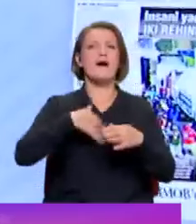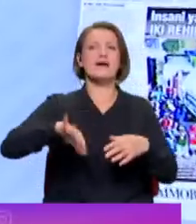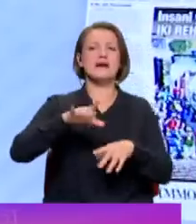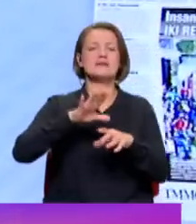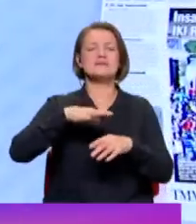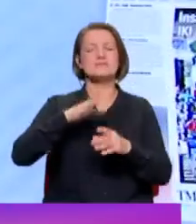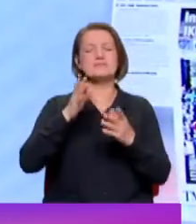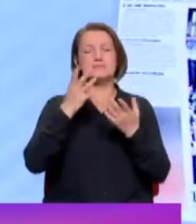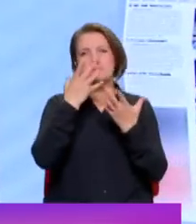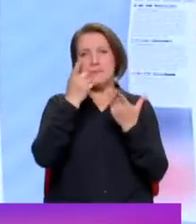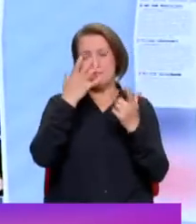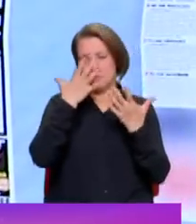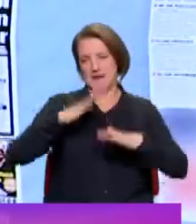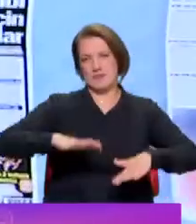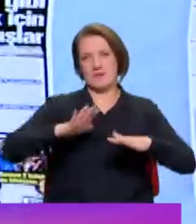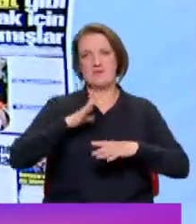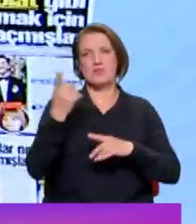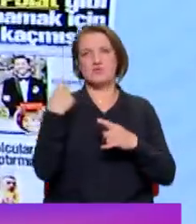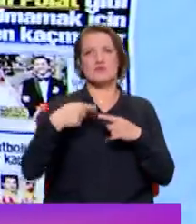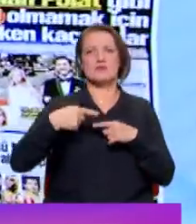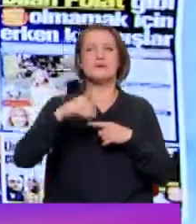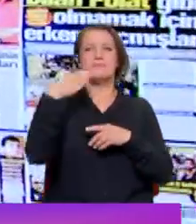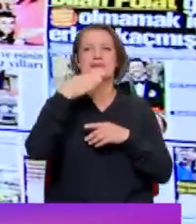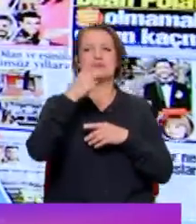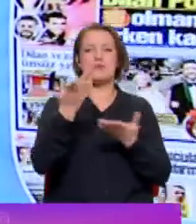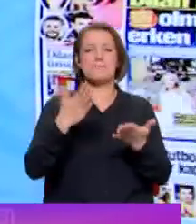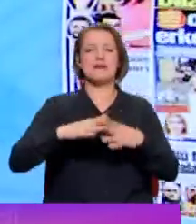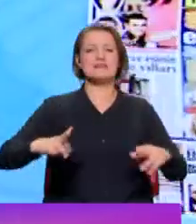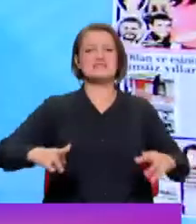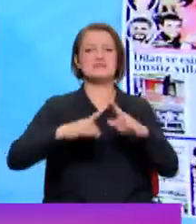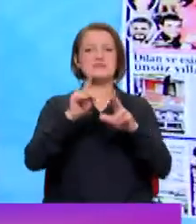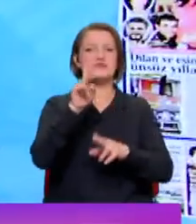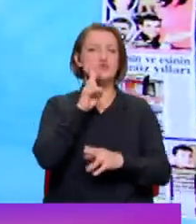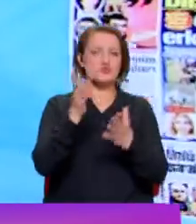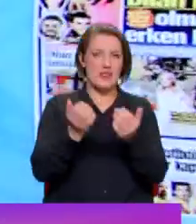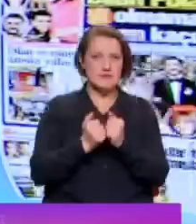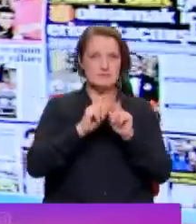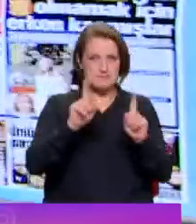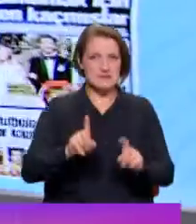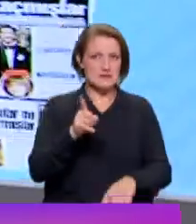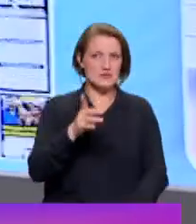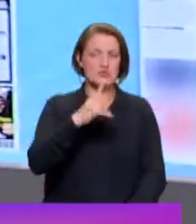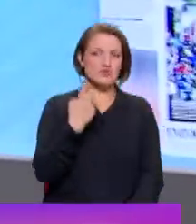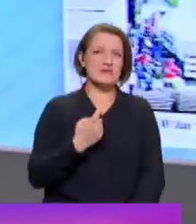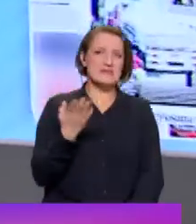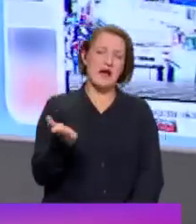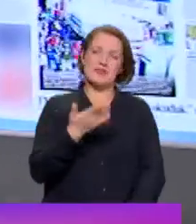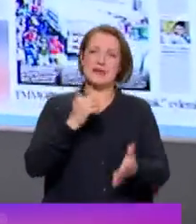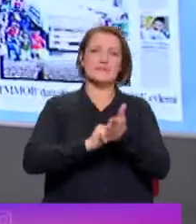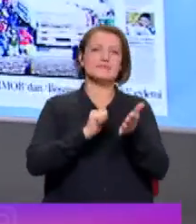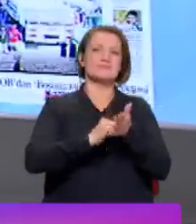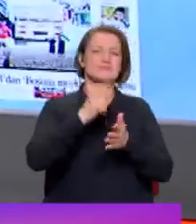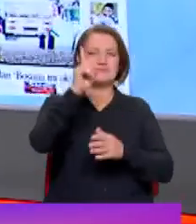takip eden herkes sevgili izleyenler dün itibariyle Mısır'daki o Barış zirvesinden bir sonuç alındı mı diye soracaksınız Hadi gelin pencere